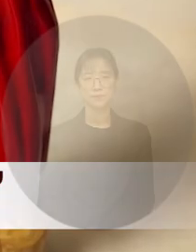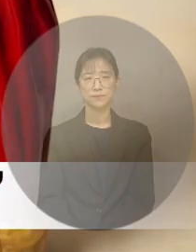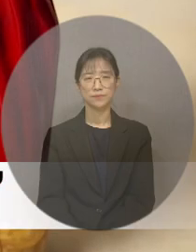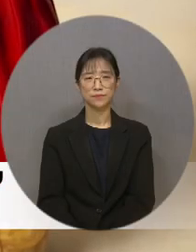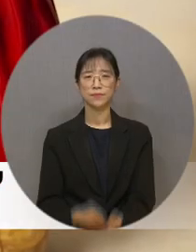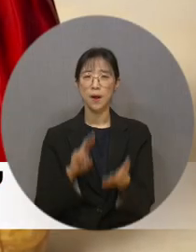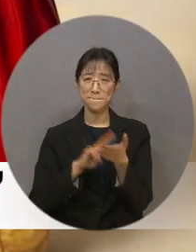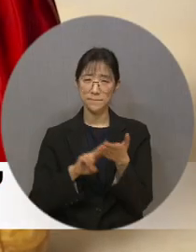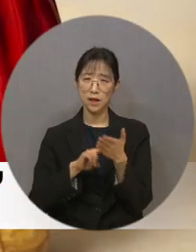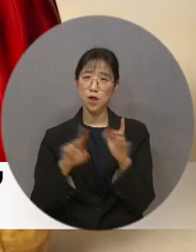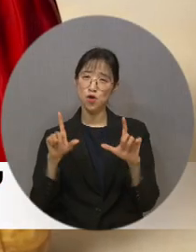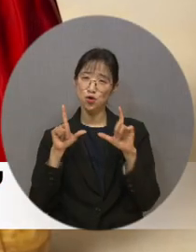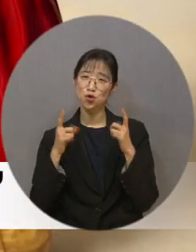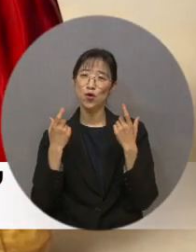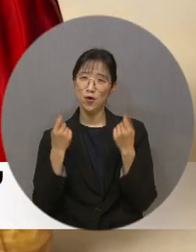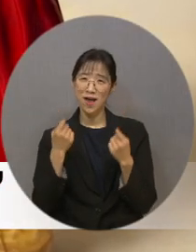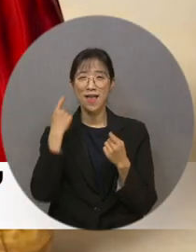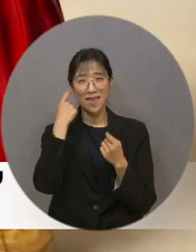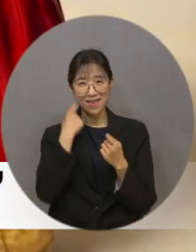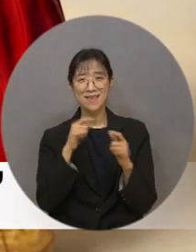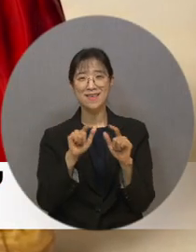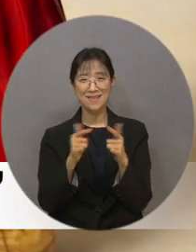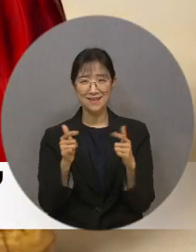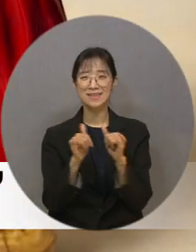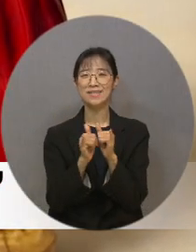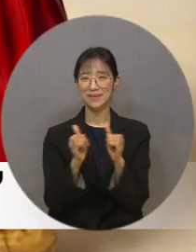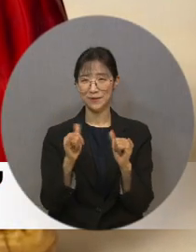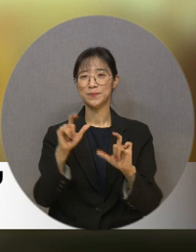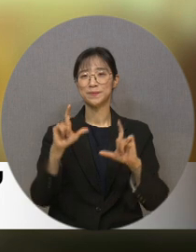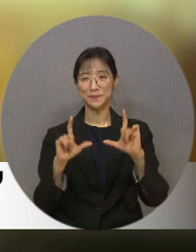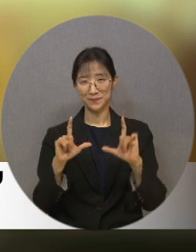만화의 주인공처럼 보이는 다양한 인물 상들.